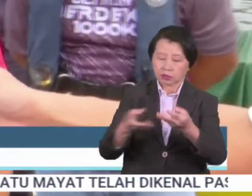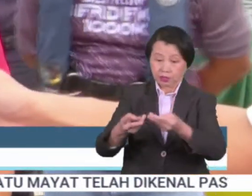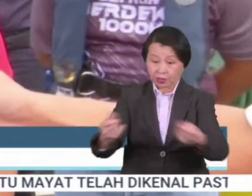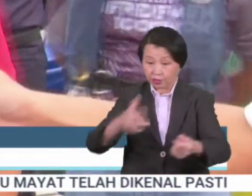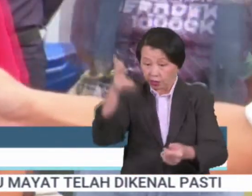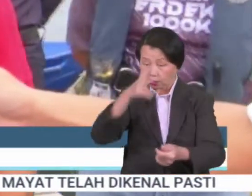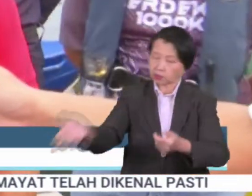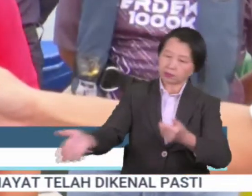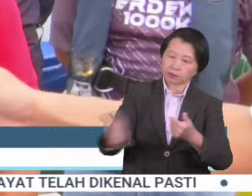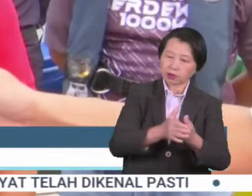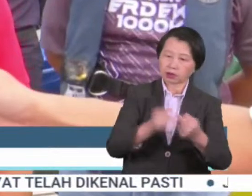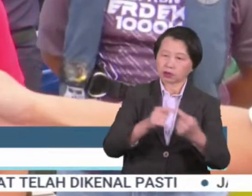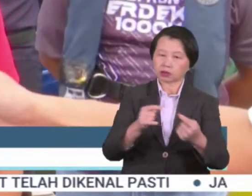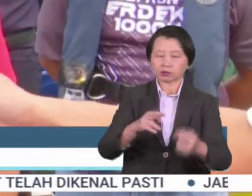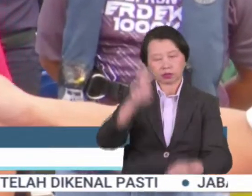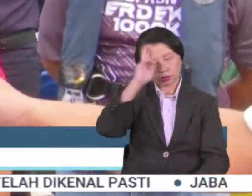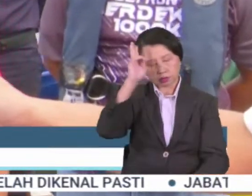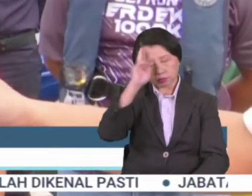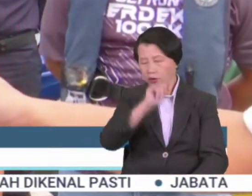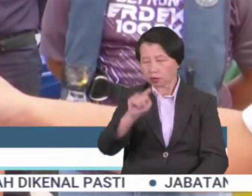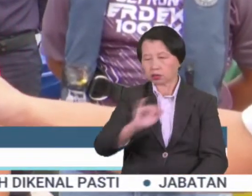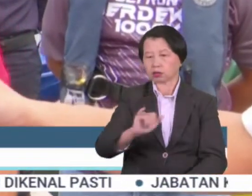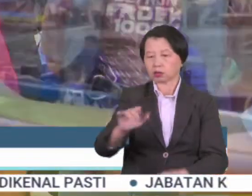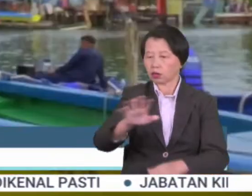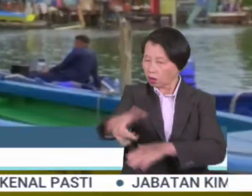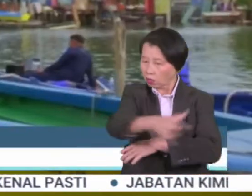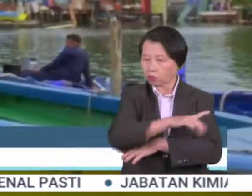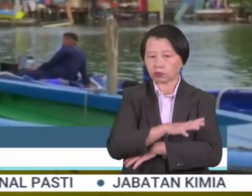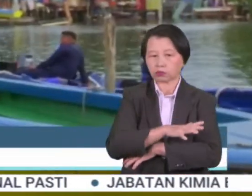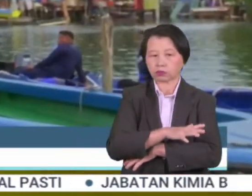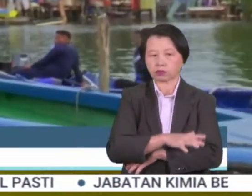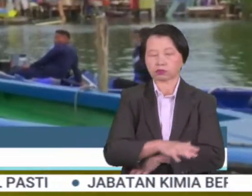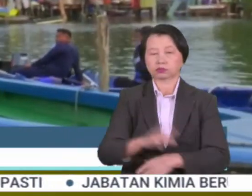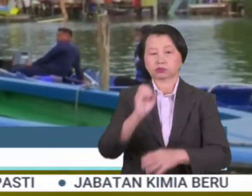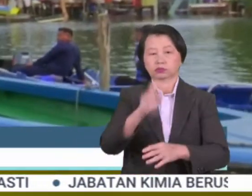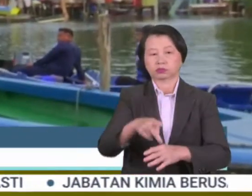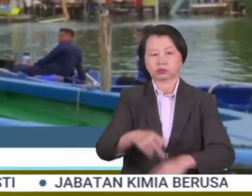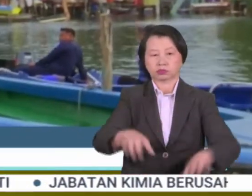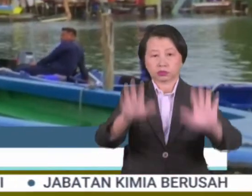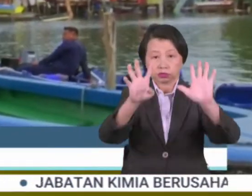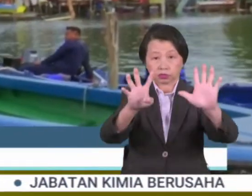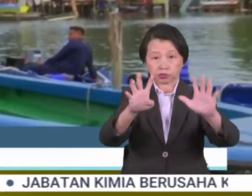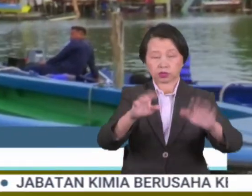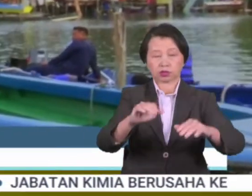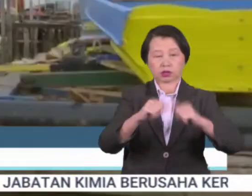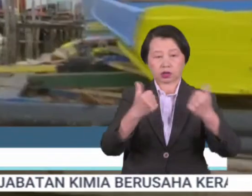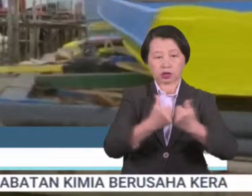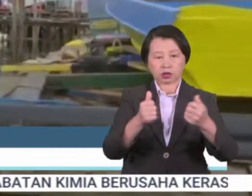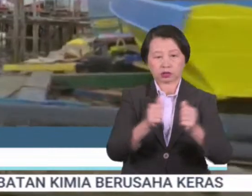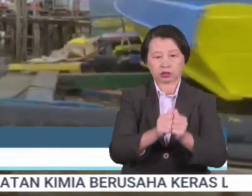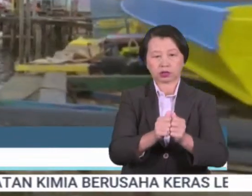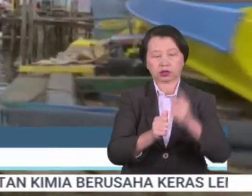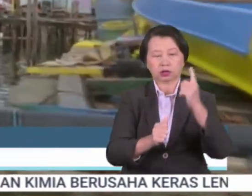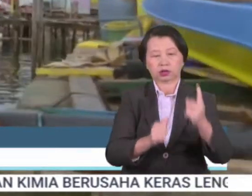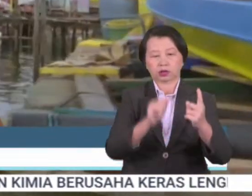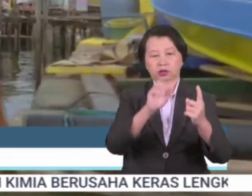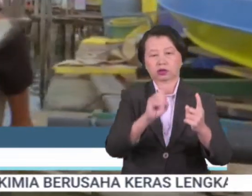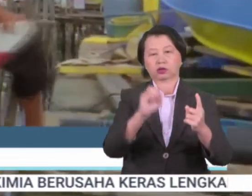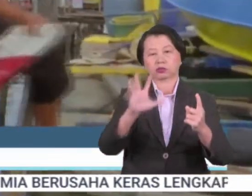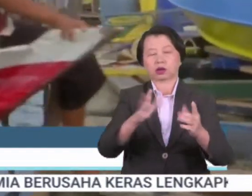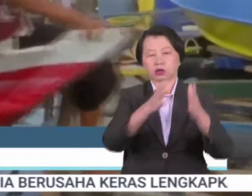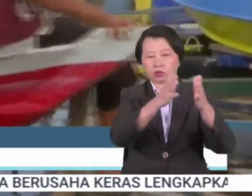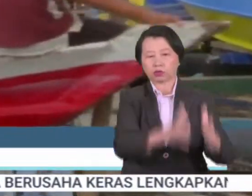kerajaan ni kepada keadaan sedia ada operasi melibatkan sembilan agensi dengan kekuatan 1005